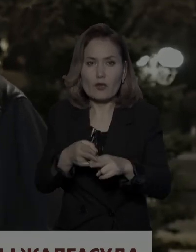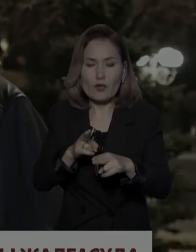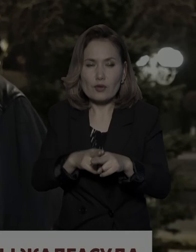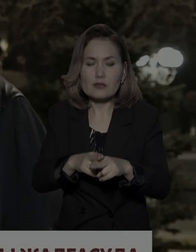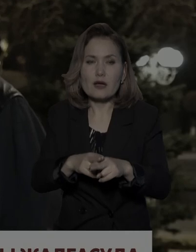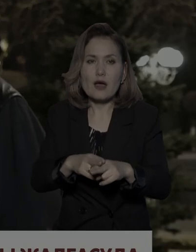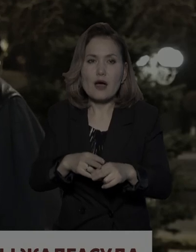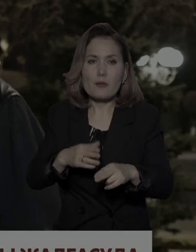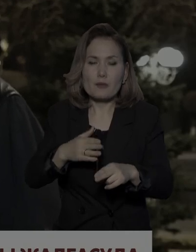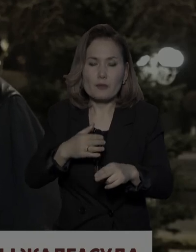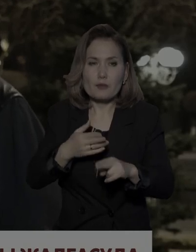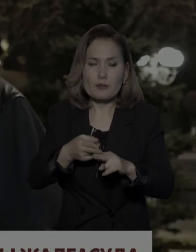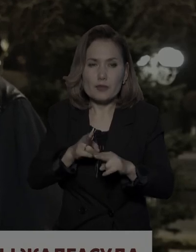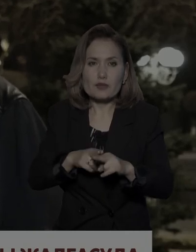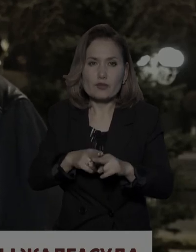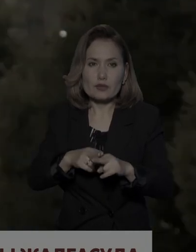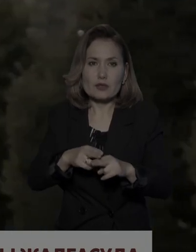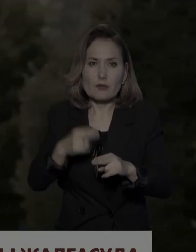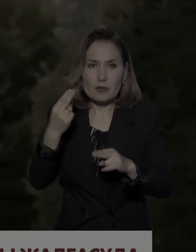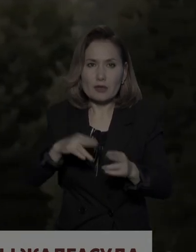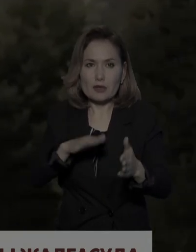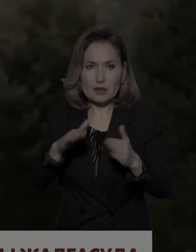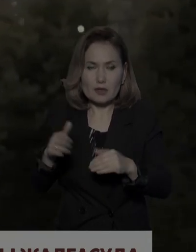Балдар ертең мына біткеннен кейін мектепке бару керек.